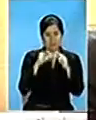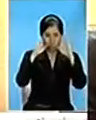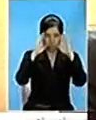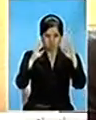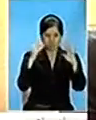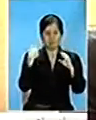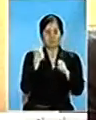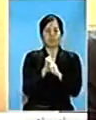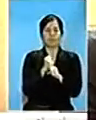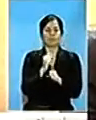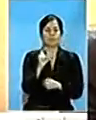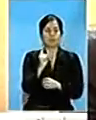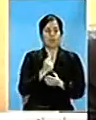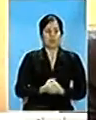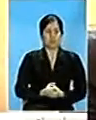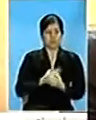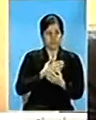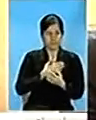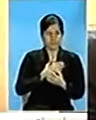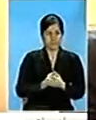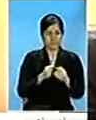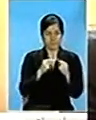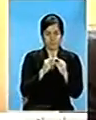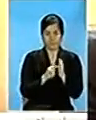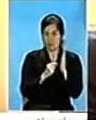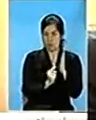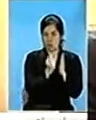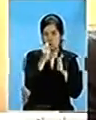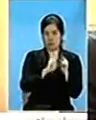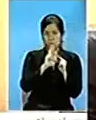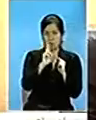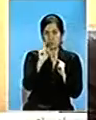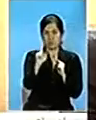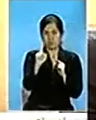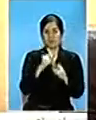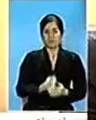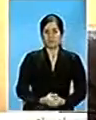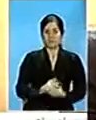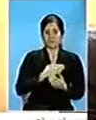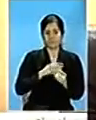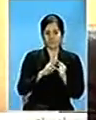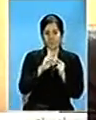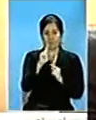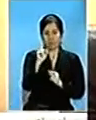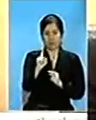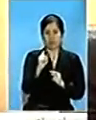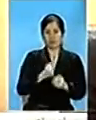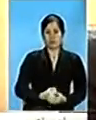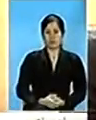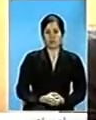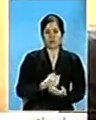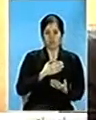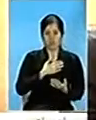าเราเป็นสมาชิกรุ่นแรกเมื่อเป็นสมาชิกรุ่นแรกเราก็จะเป็นสภ